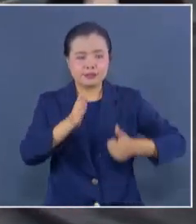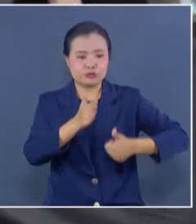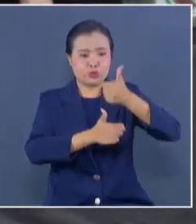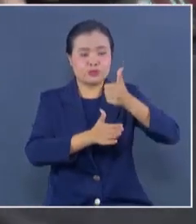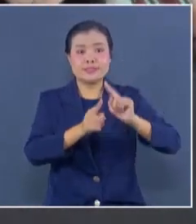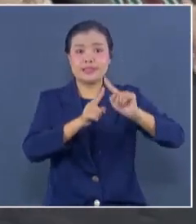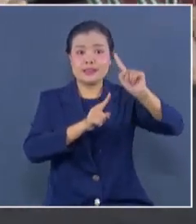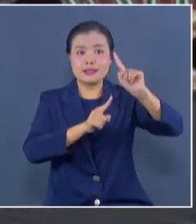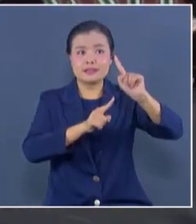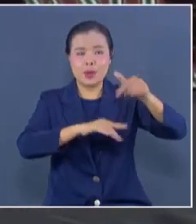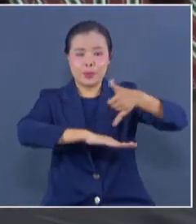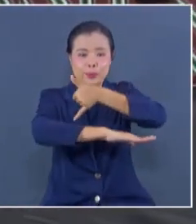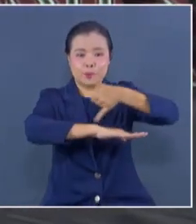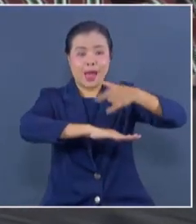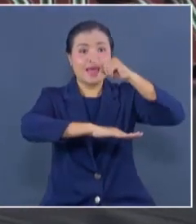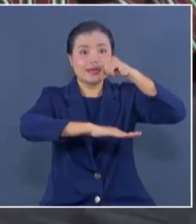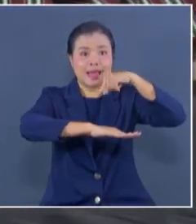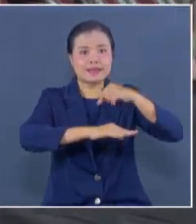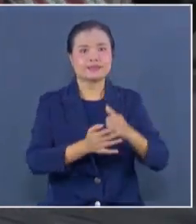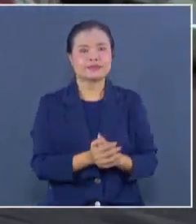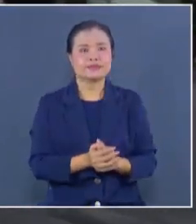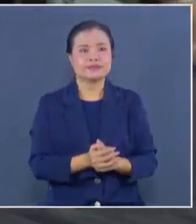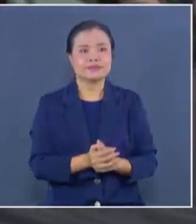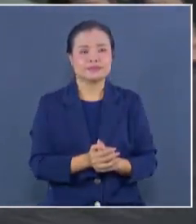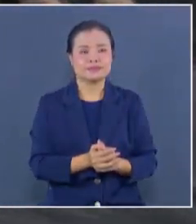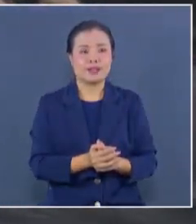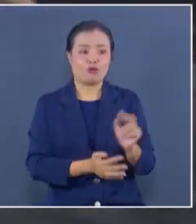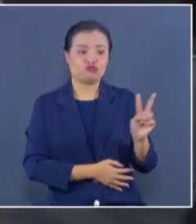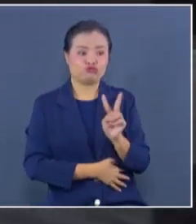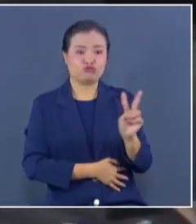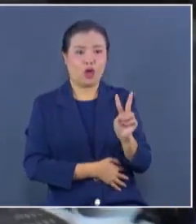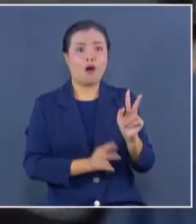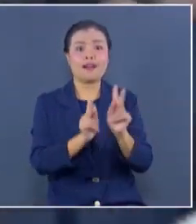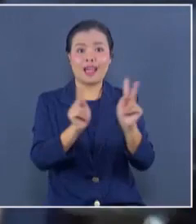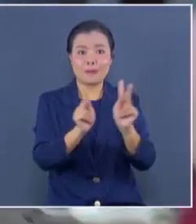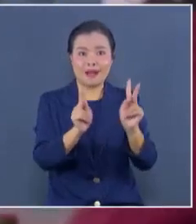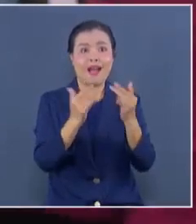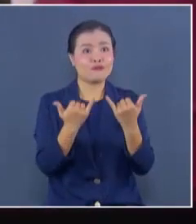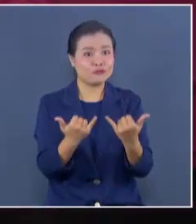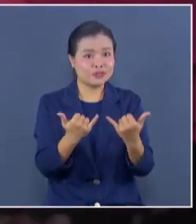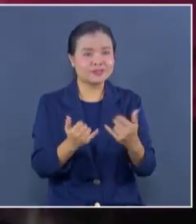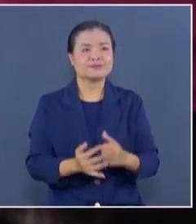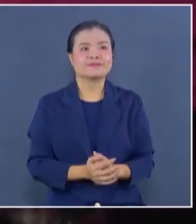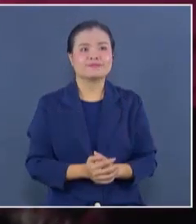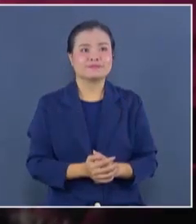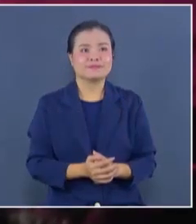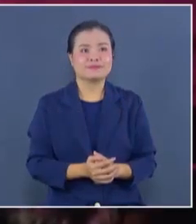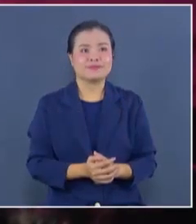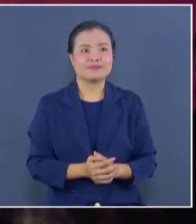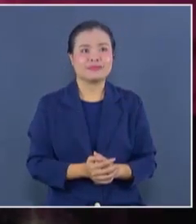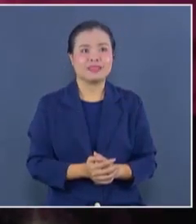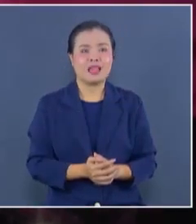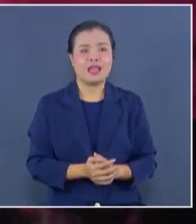ของเวทีนางงามอันดับ1ของไทยค่ะโดยได้อิงฟ้าวราหะและชาร์ลอตออสตินมาร่วมเป็นกรรมการในครั้งนี้ด้วยนะคะแน่นอนว่างานนี้เจอ